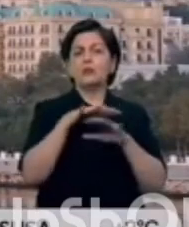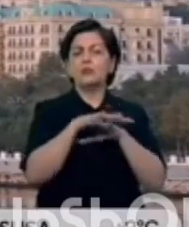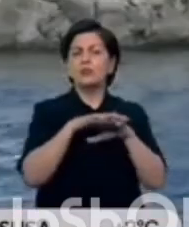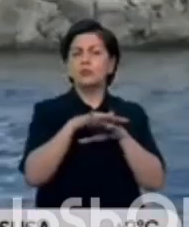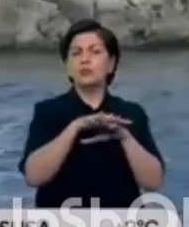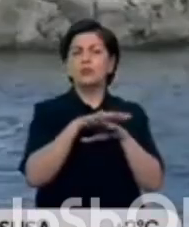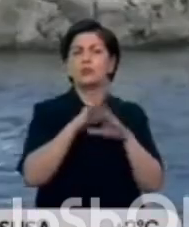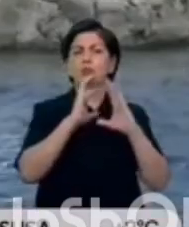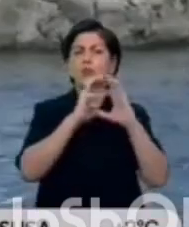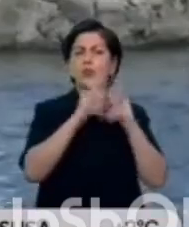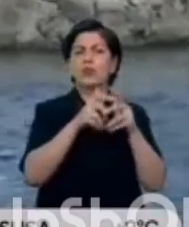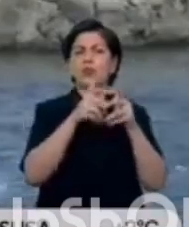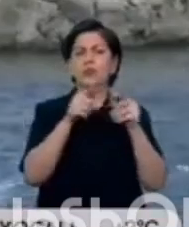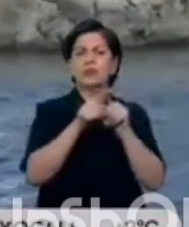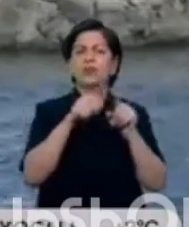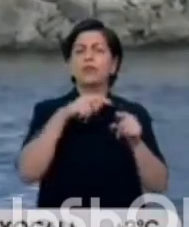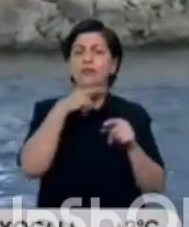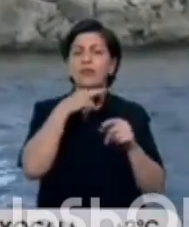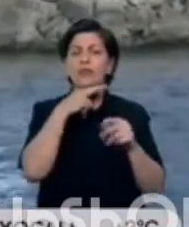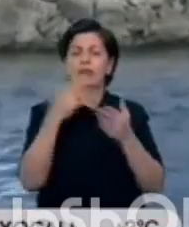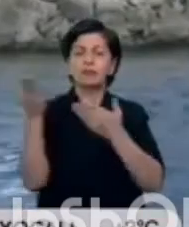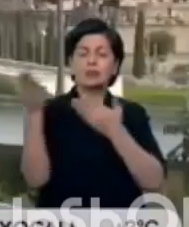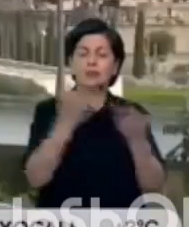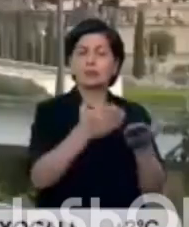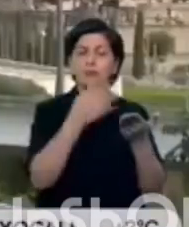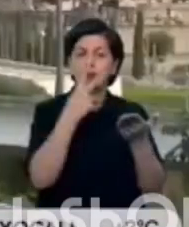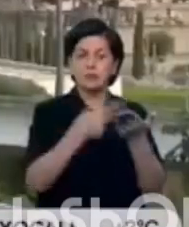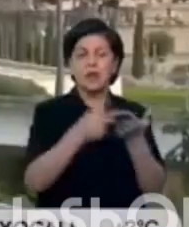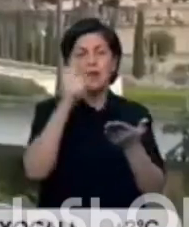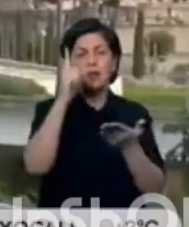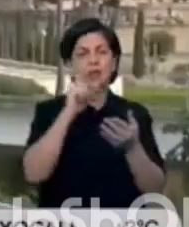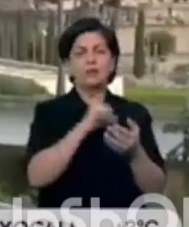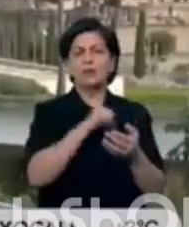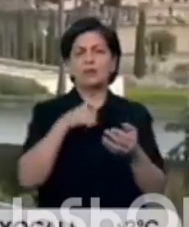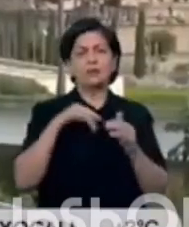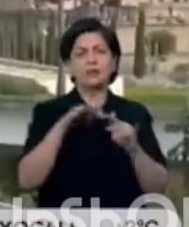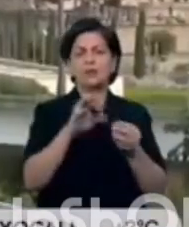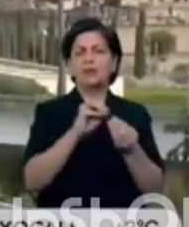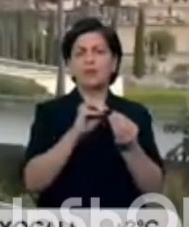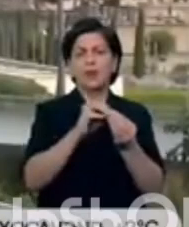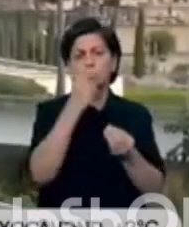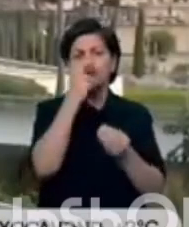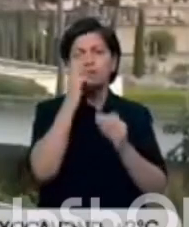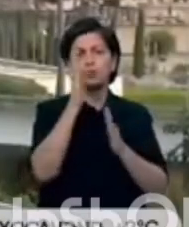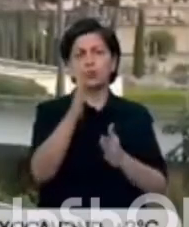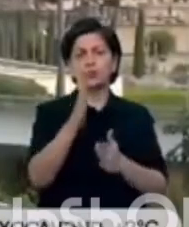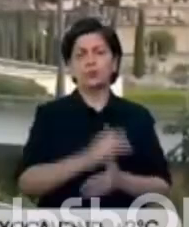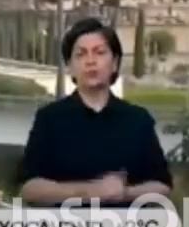çəkməyə çalışıb. Azərbaycan səylərini bundan sonra da davam etdirəcək və Ermənistanın məsuliyyətə cəlb olunmasına çalışacaq.